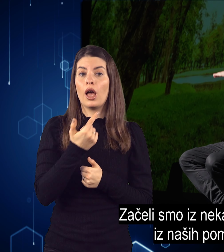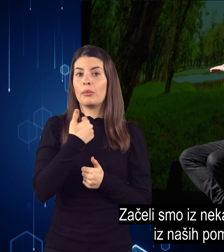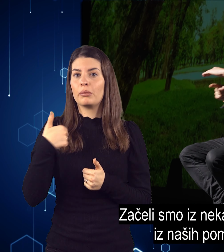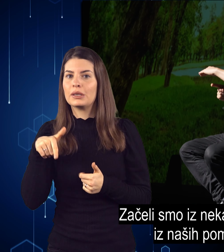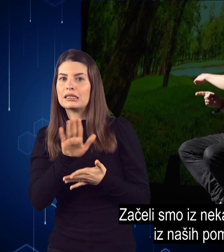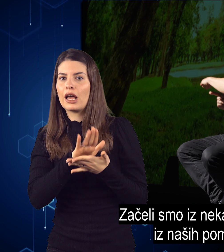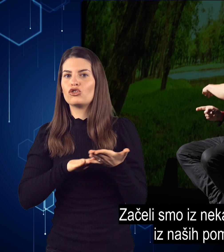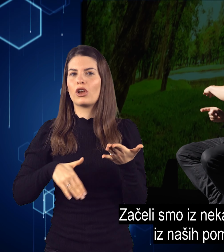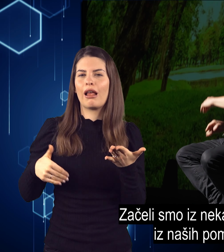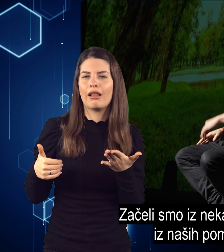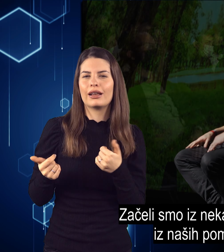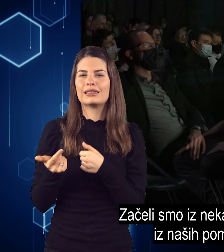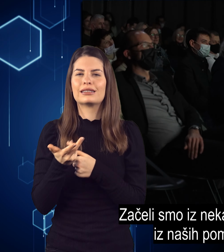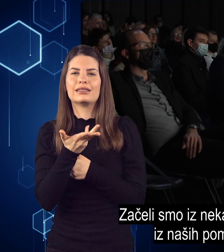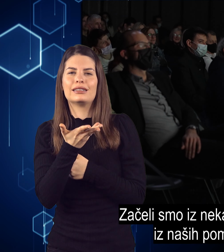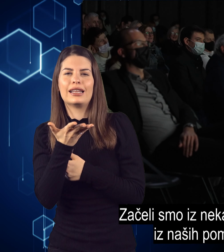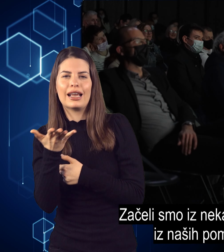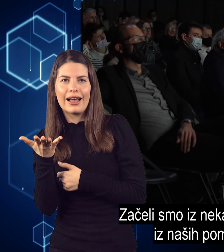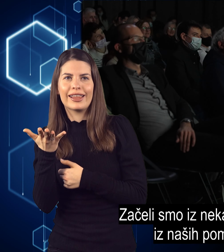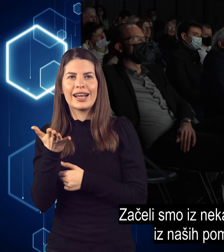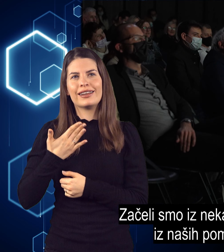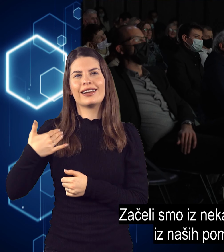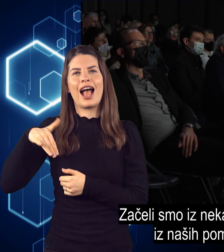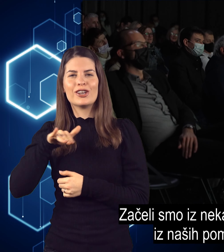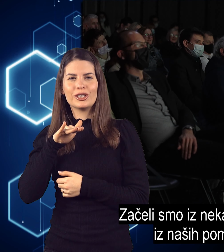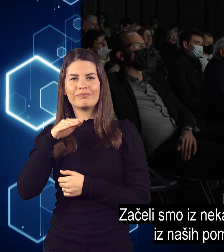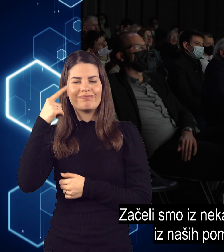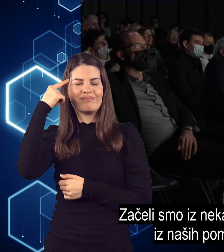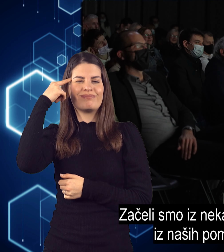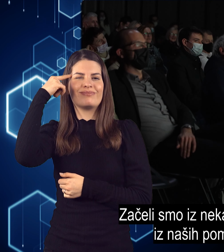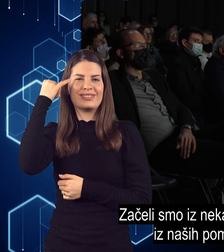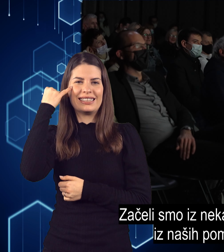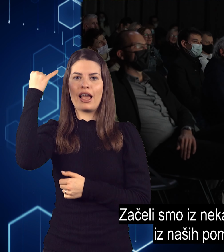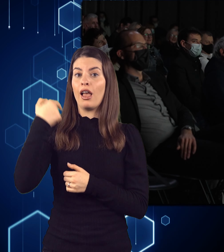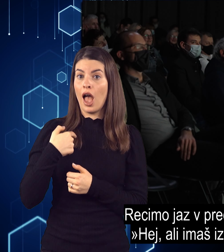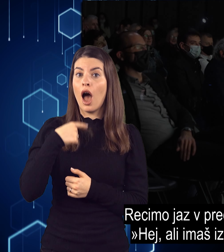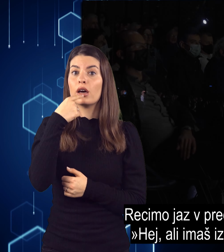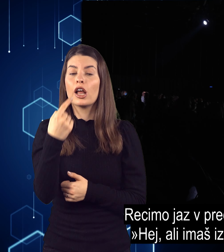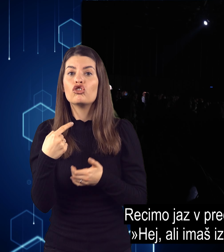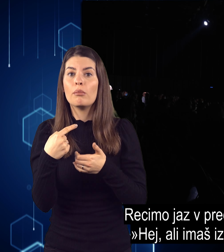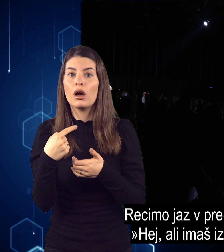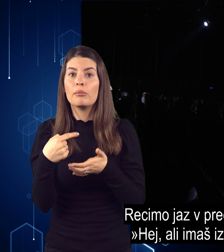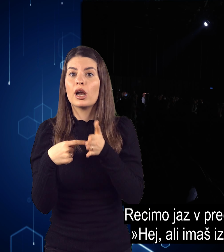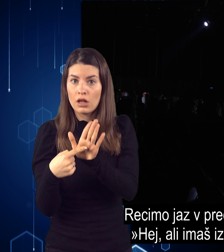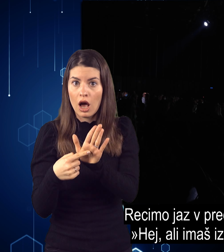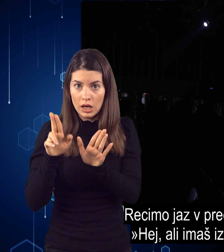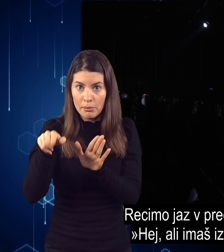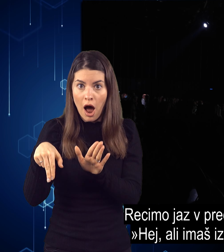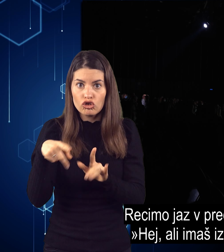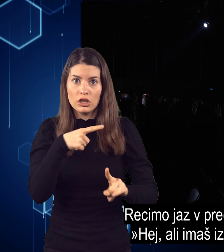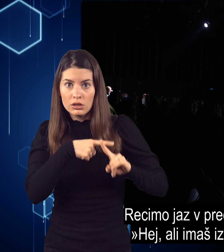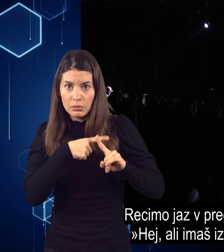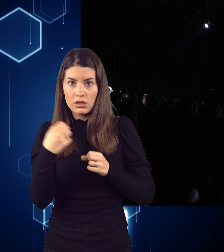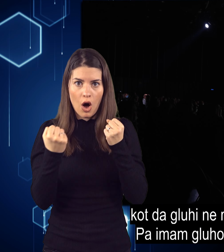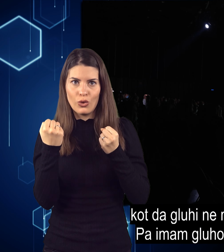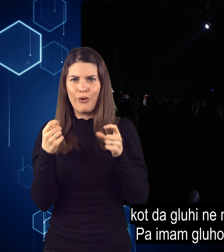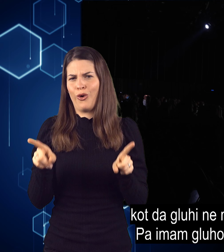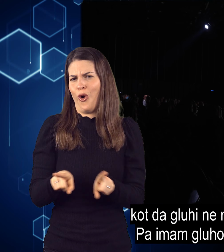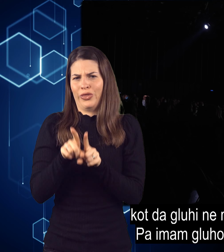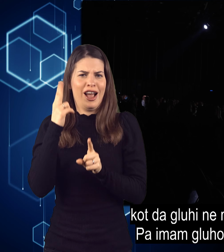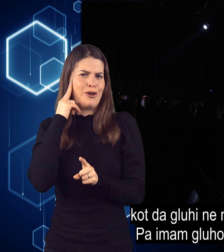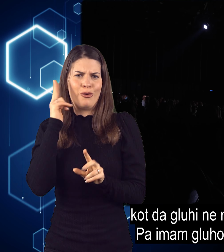Štartila smo iz parih handikepov, oziroma iz parih teh naših pomislic. Recimo, jaz v predstavi rečem, a imaš izpit za avto, ko da